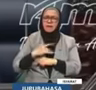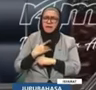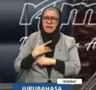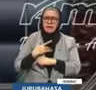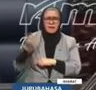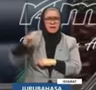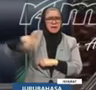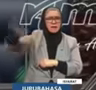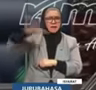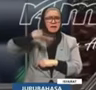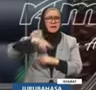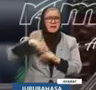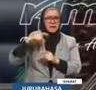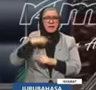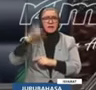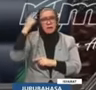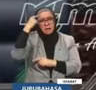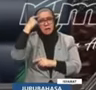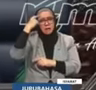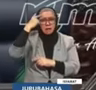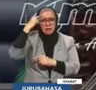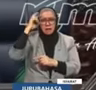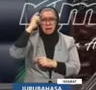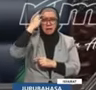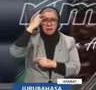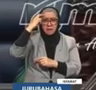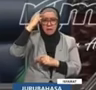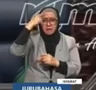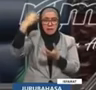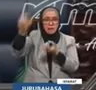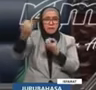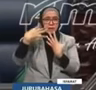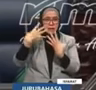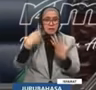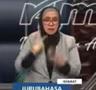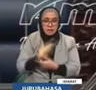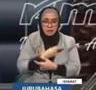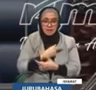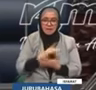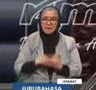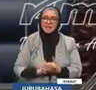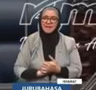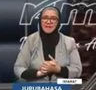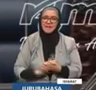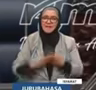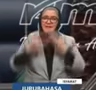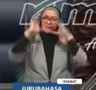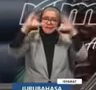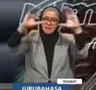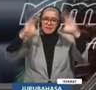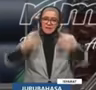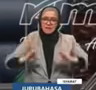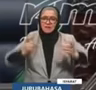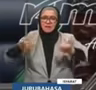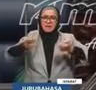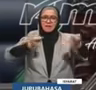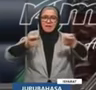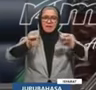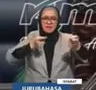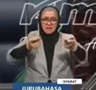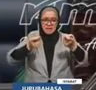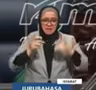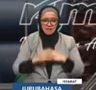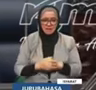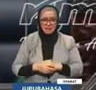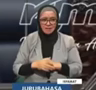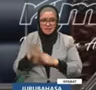agak-agak untuk maklum kan kepada kita keduanya untuk mengkoordinasi USA ini saya